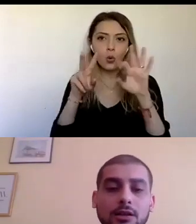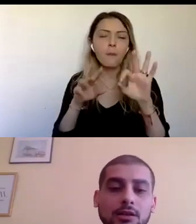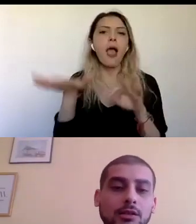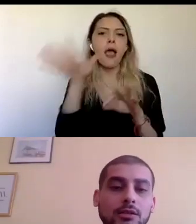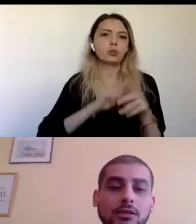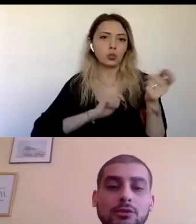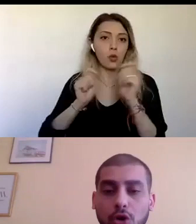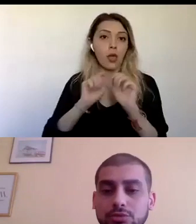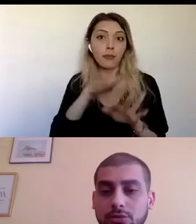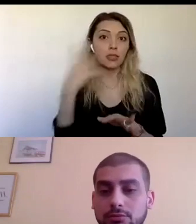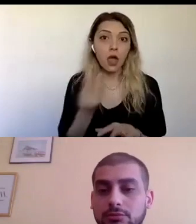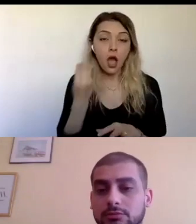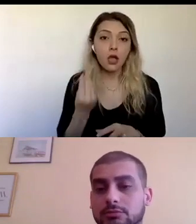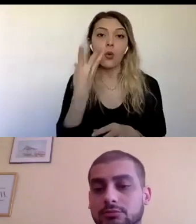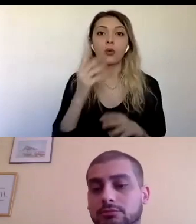veya Tor